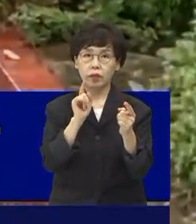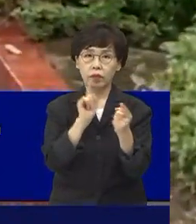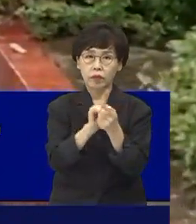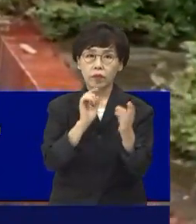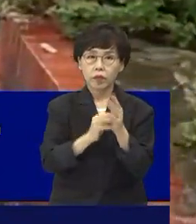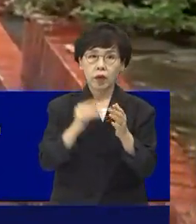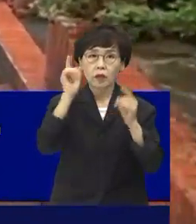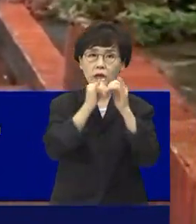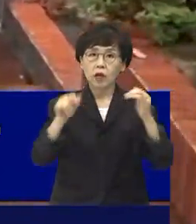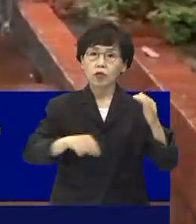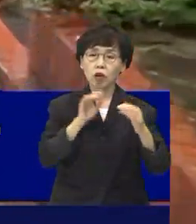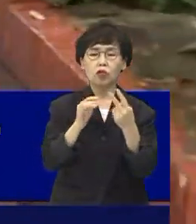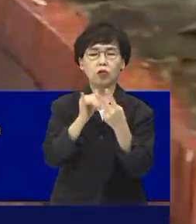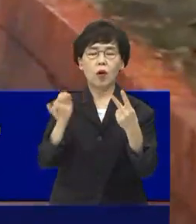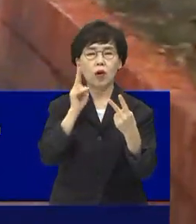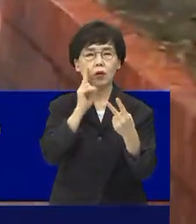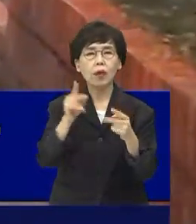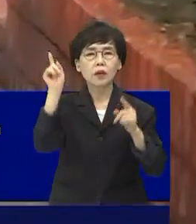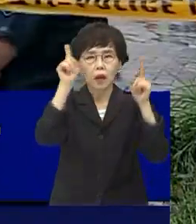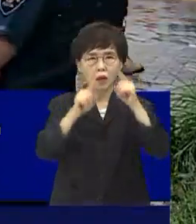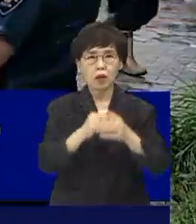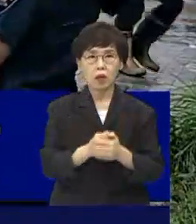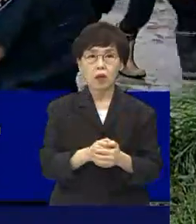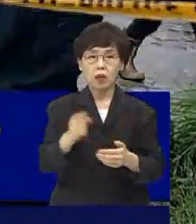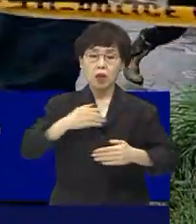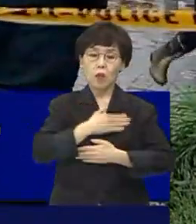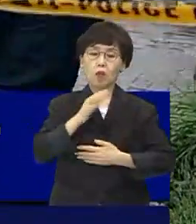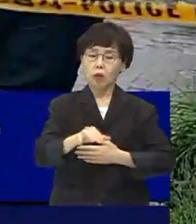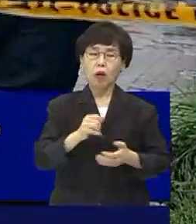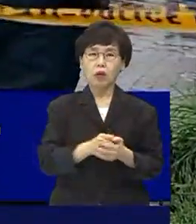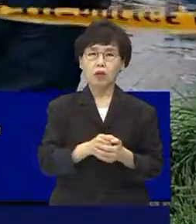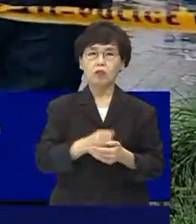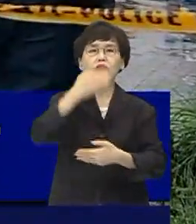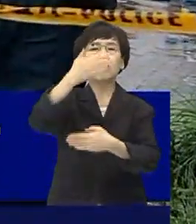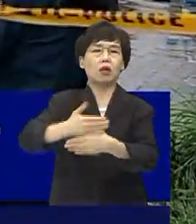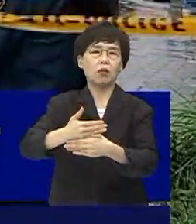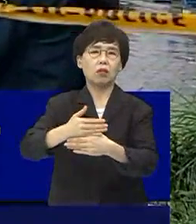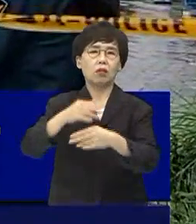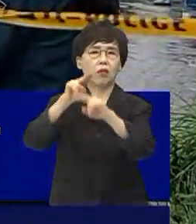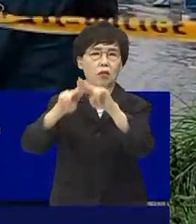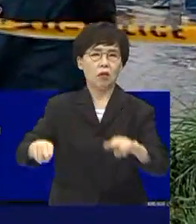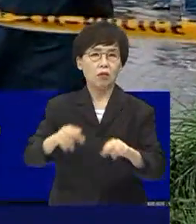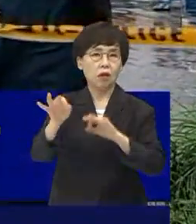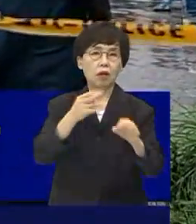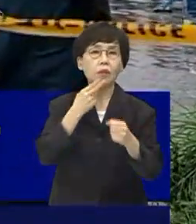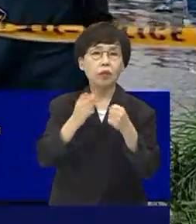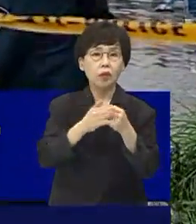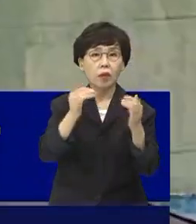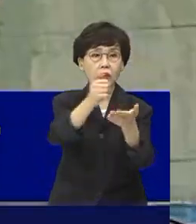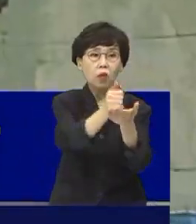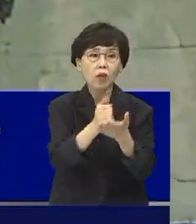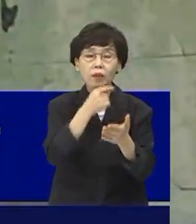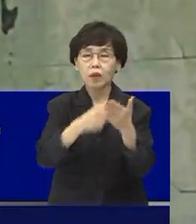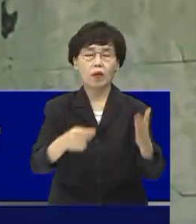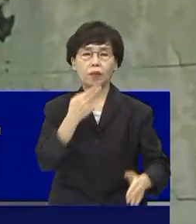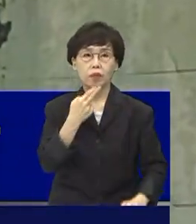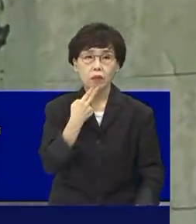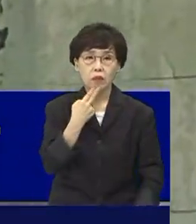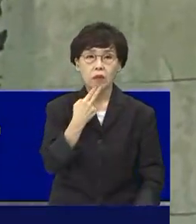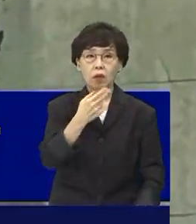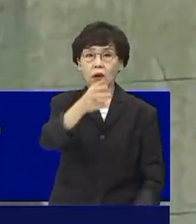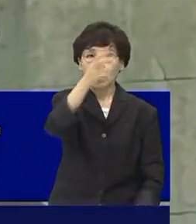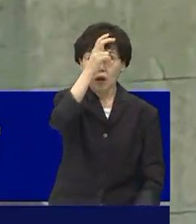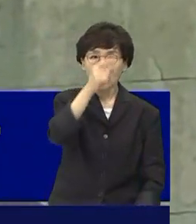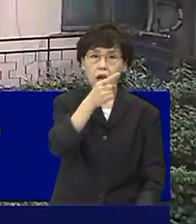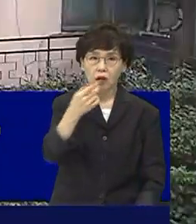중 2명은 중상인 것으로 알려졌습니다. 이 목욕탕은 영업을 하지 않아서 손님 피해는 없었습니다. 경찰과